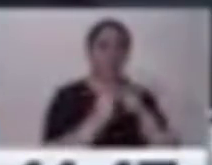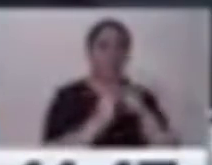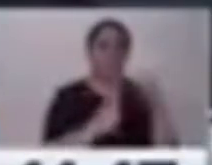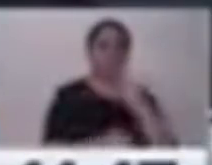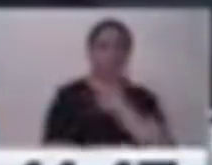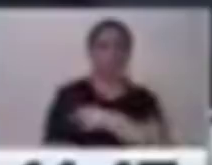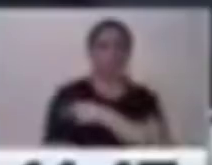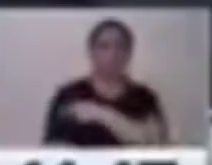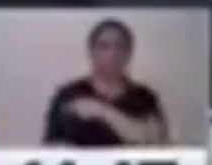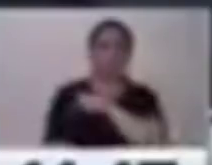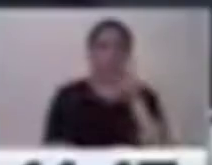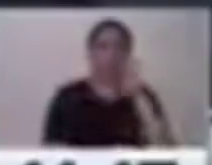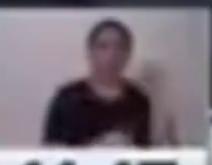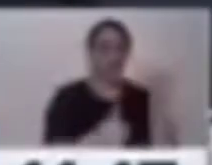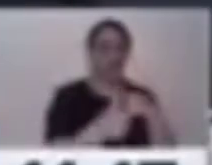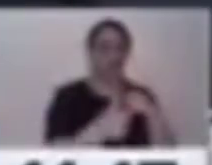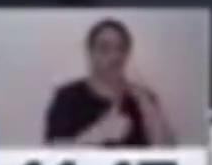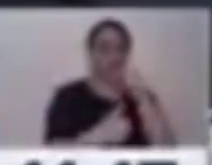ng pandemya?